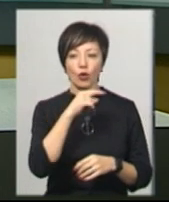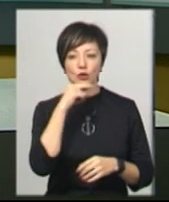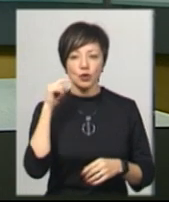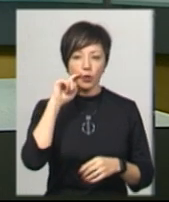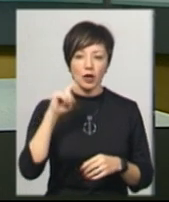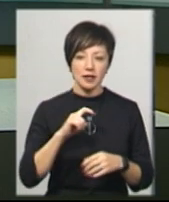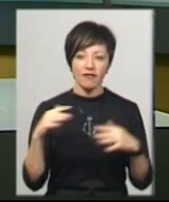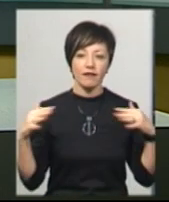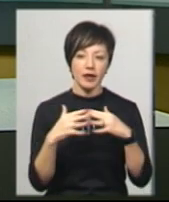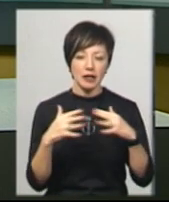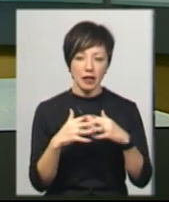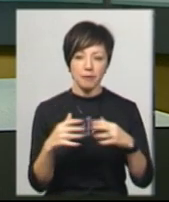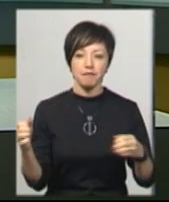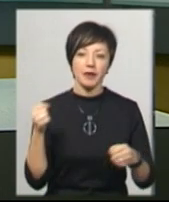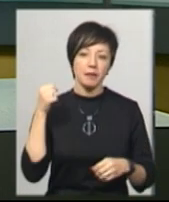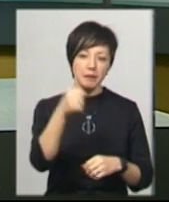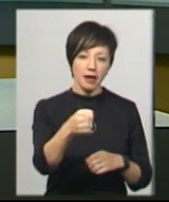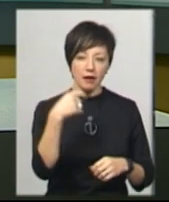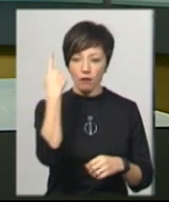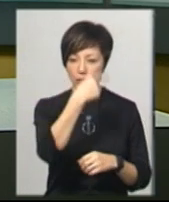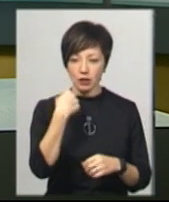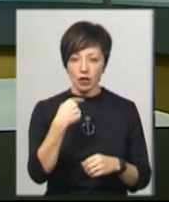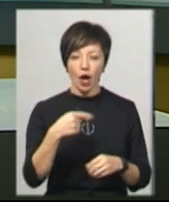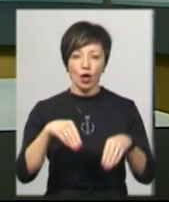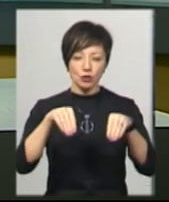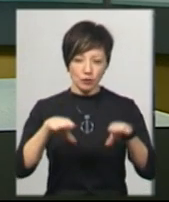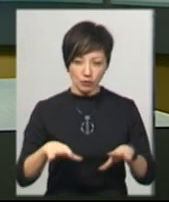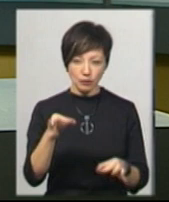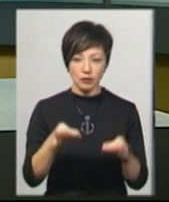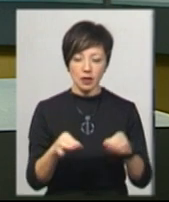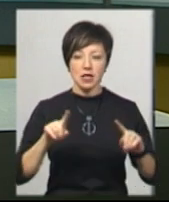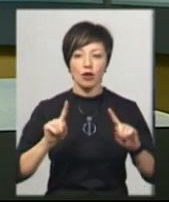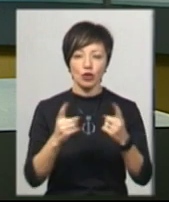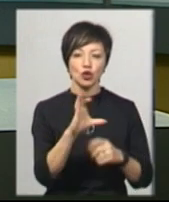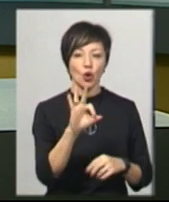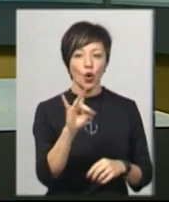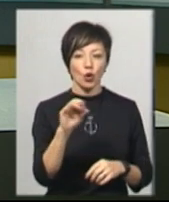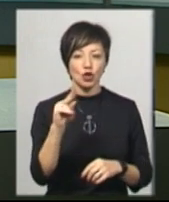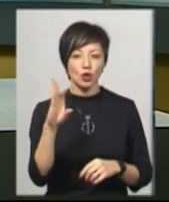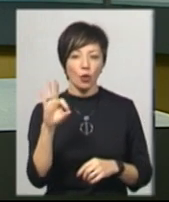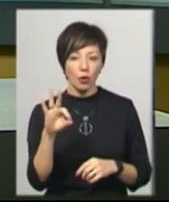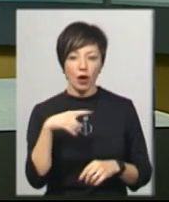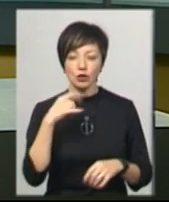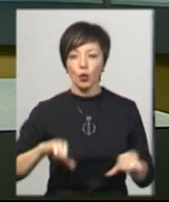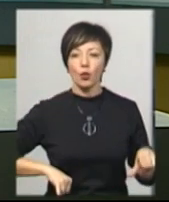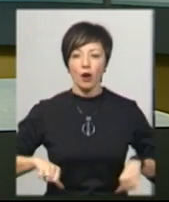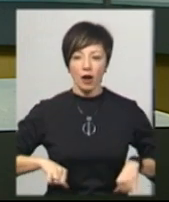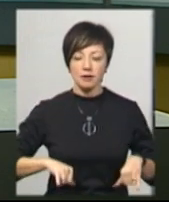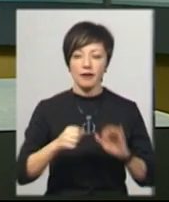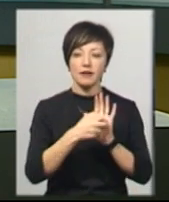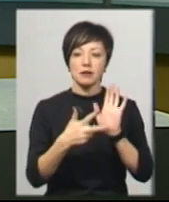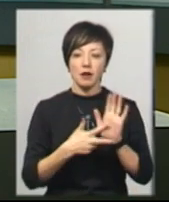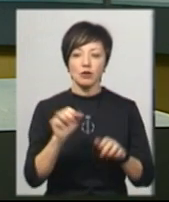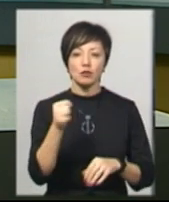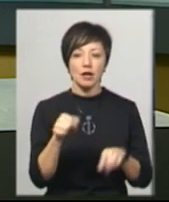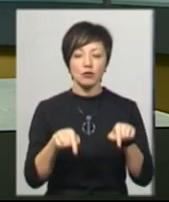-української війни б'є останнього в обличчя. Суд видав постанову заарештувати Сороченка. Йому інкримінують хуліганство. 18